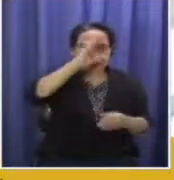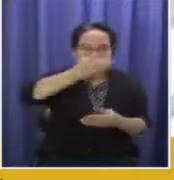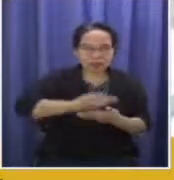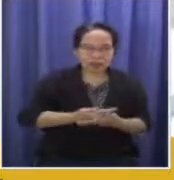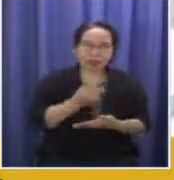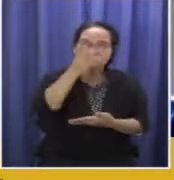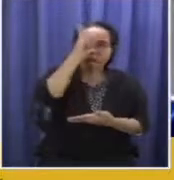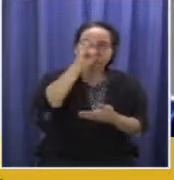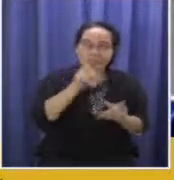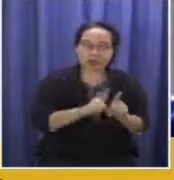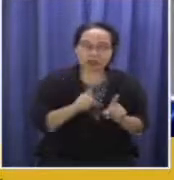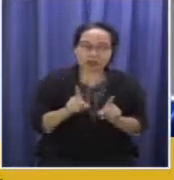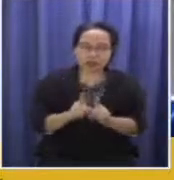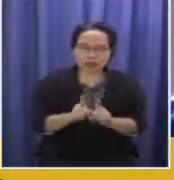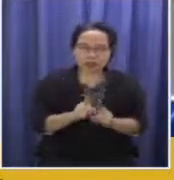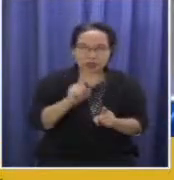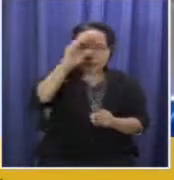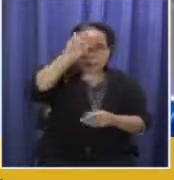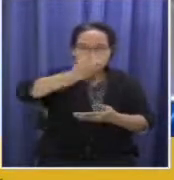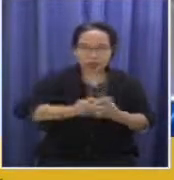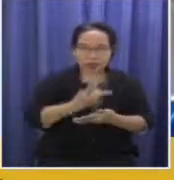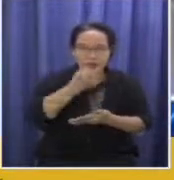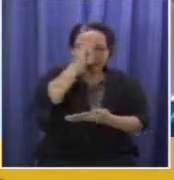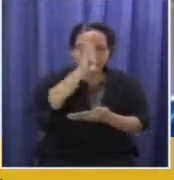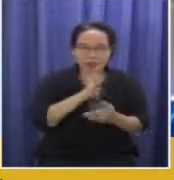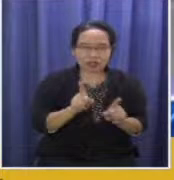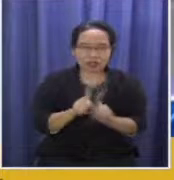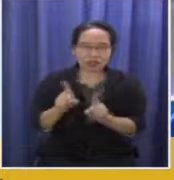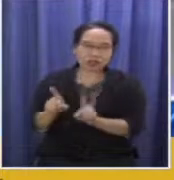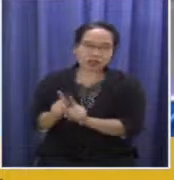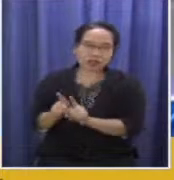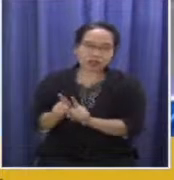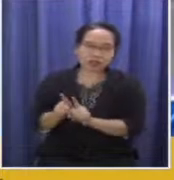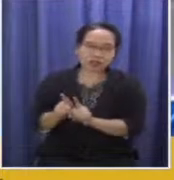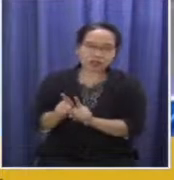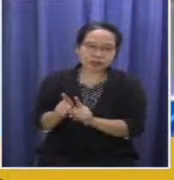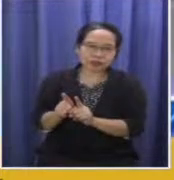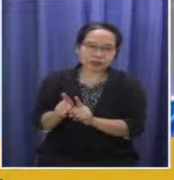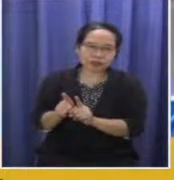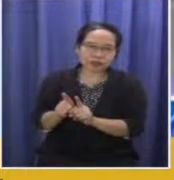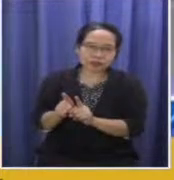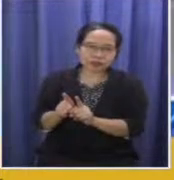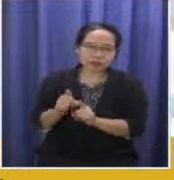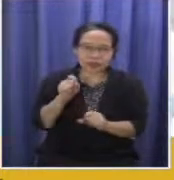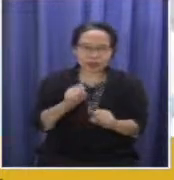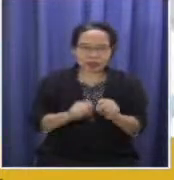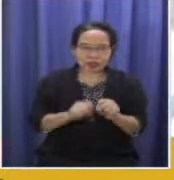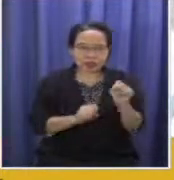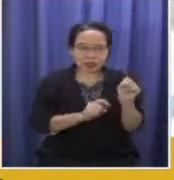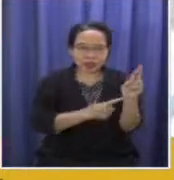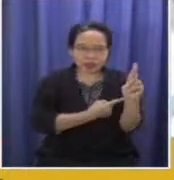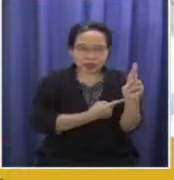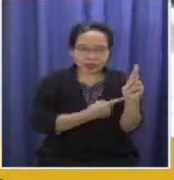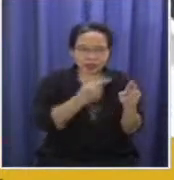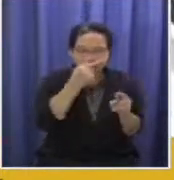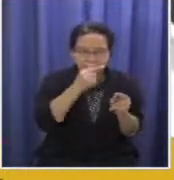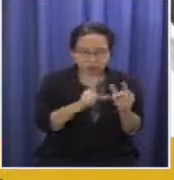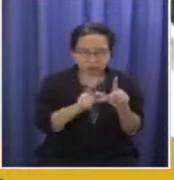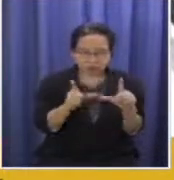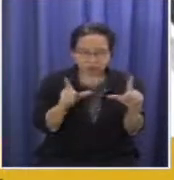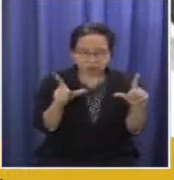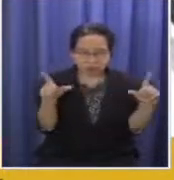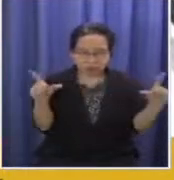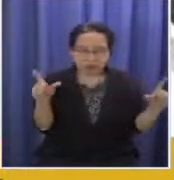is God also. र जन्माइएको पनि परमेश्वर नै हुनुहुन्छ। That's why in the original Greek